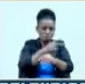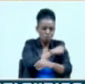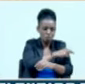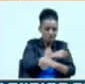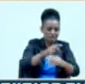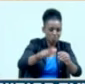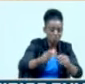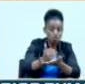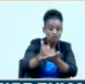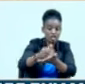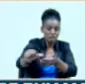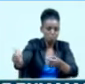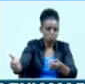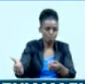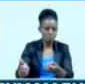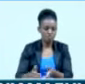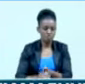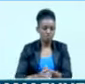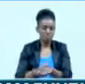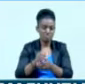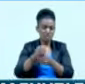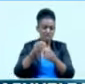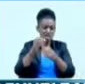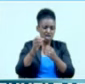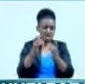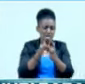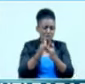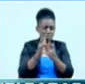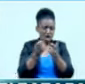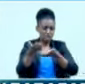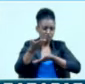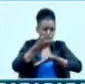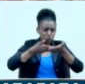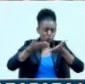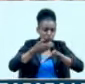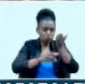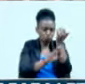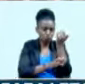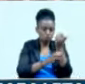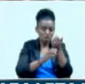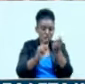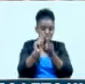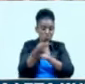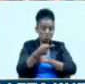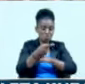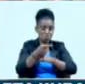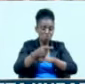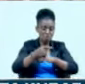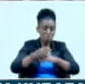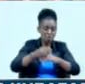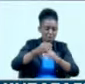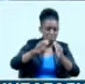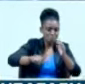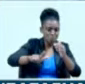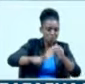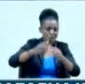nderabuzima bagafasha bagenzi babo. Inama y'igihugu y'umushyikirano iherutse yanzuye ko habaho kuvugurura imikorere y'amavuriro y'ibanze ku